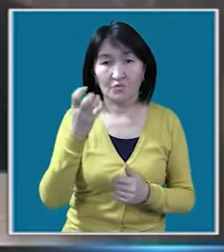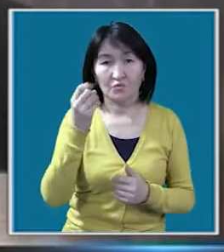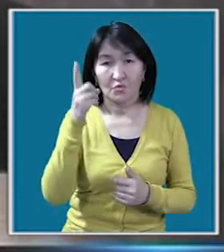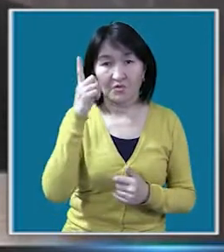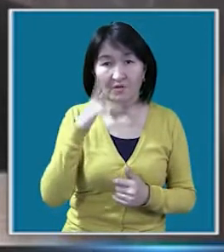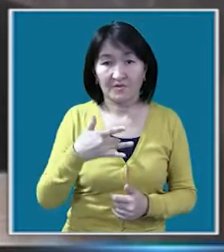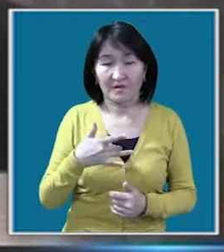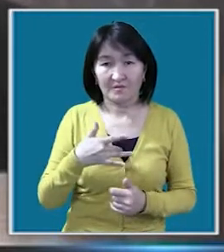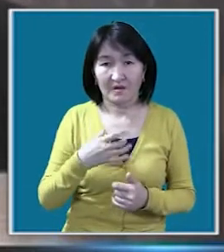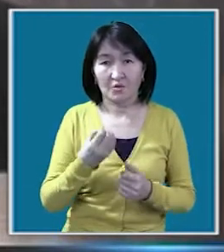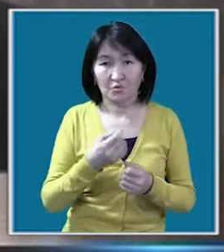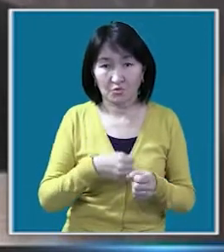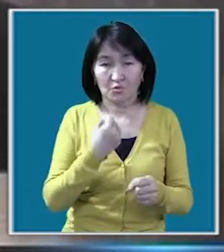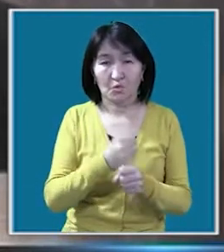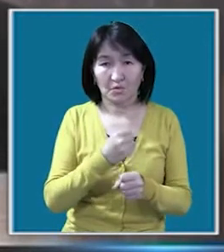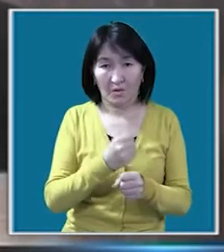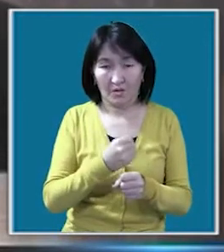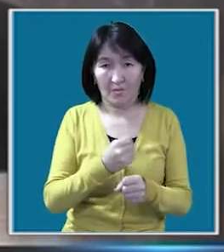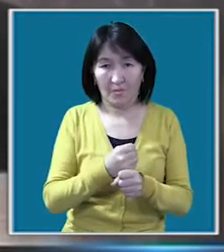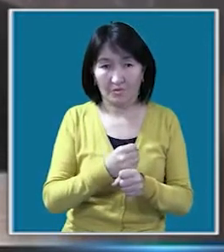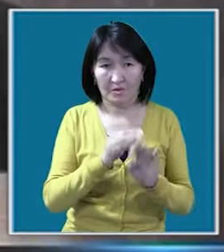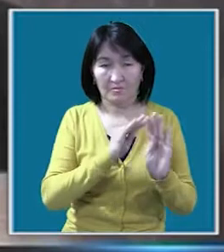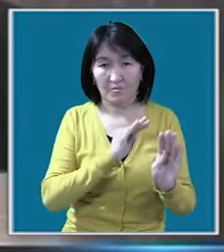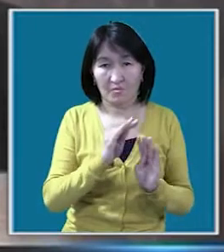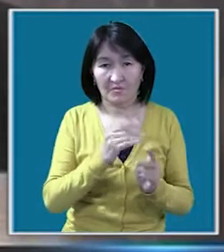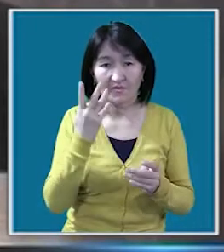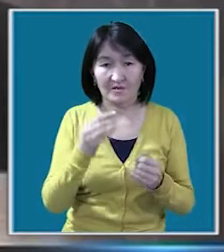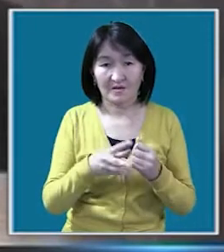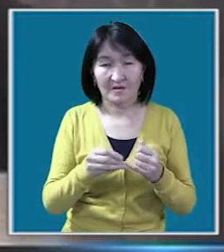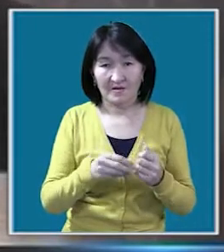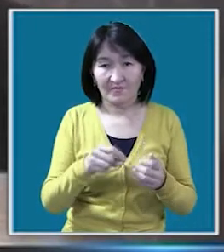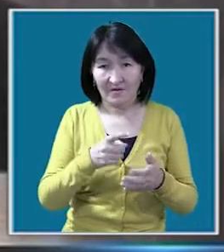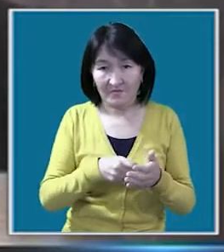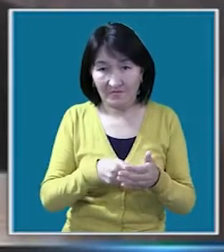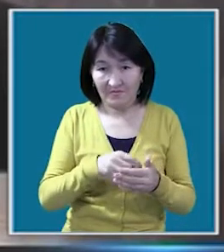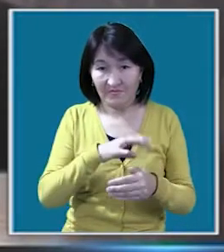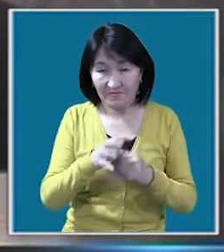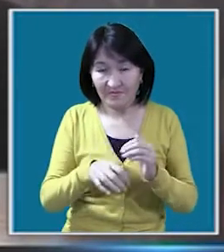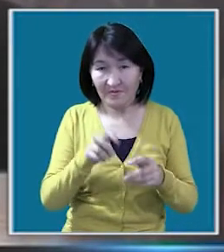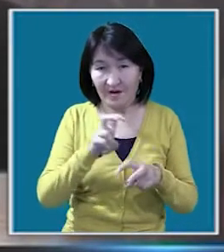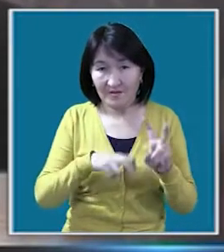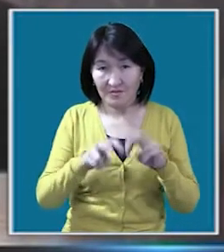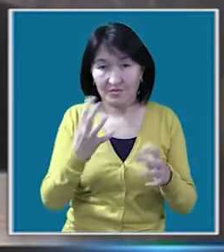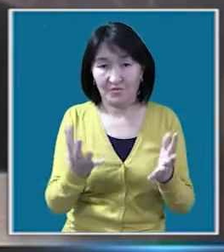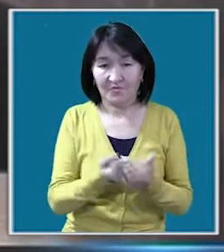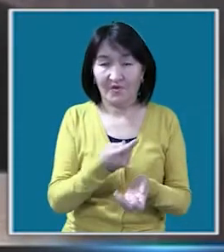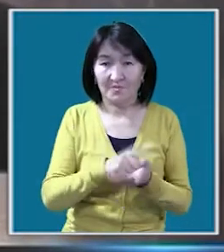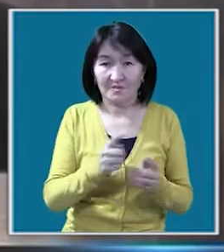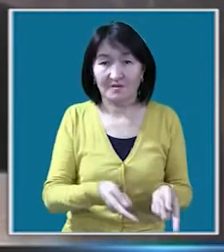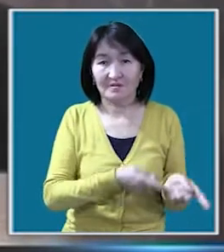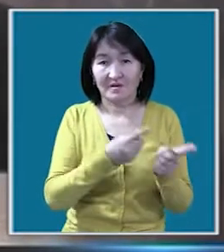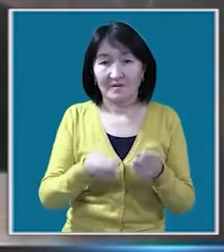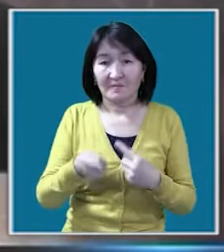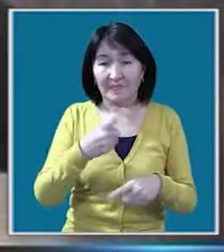де жүргізіп жатқан бірінші археологиялық мұражай. Қазба жұмыстары кезінде табылған барлық жәдігерлер мұражай қорына беріледі. Қазір